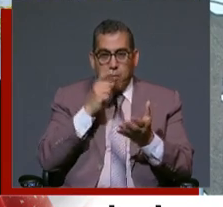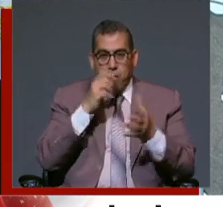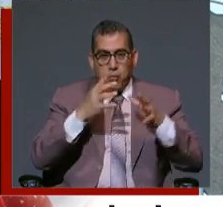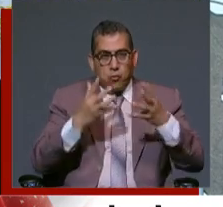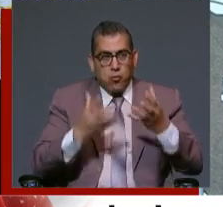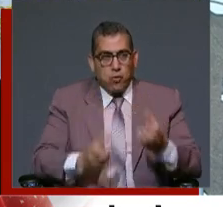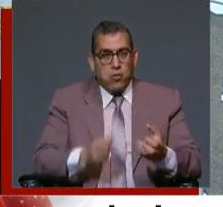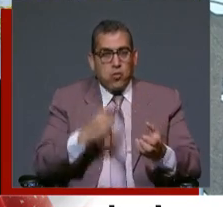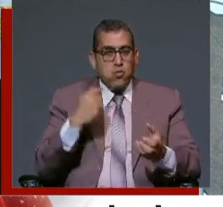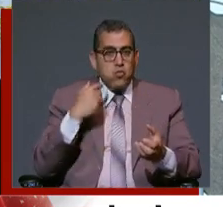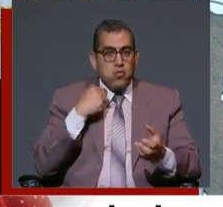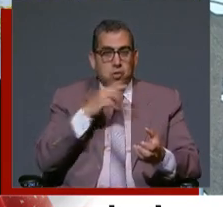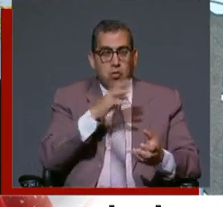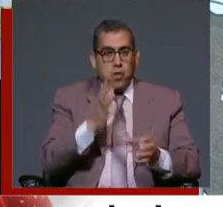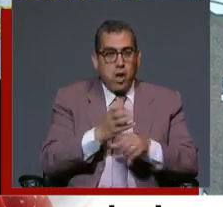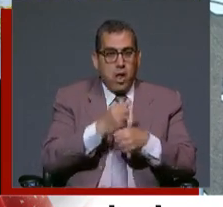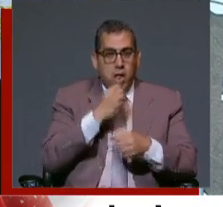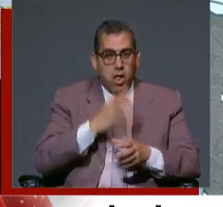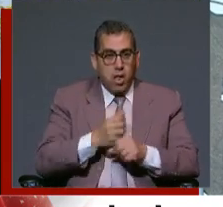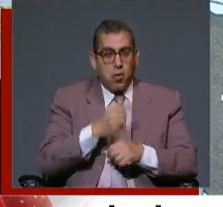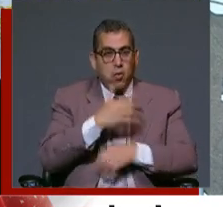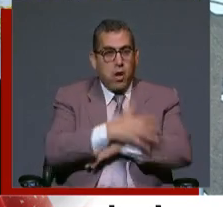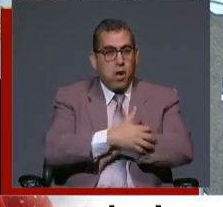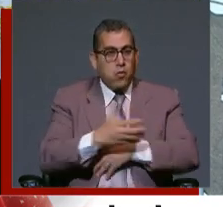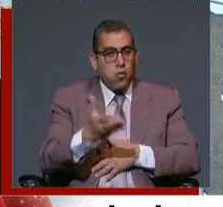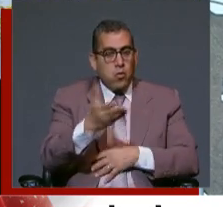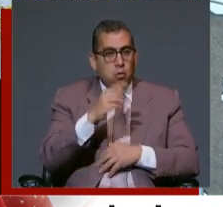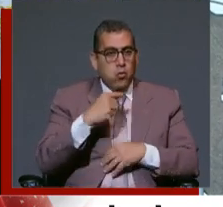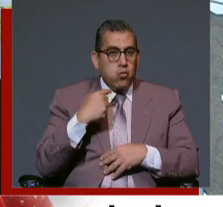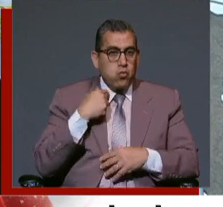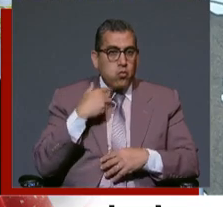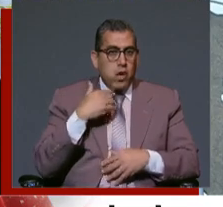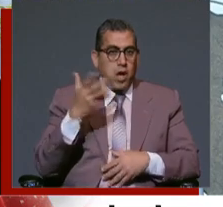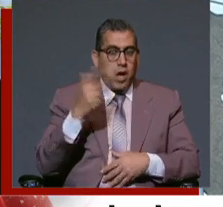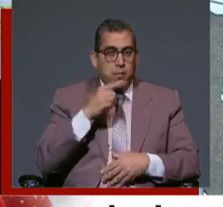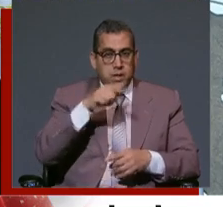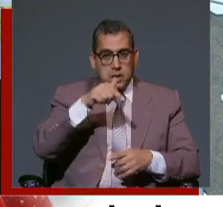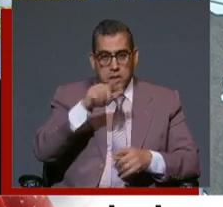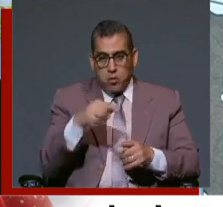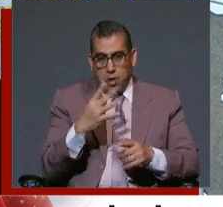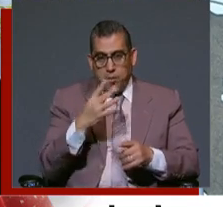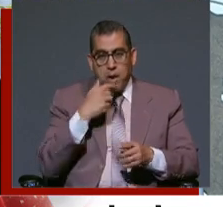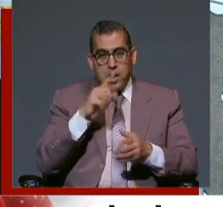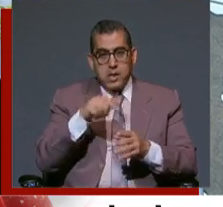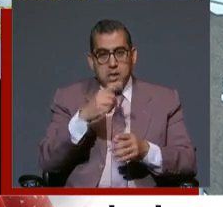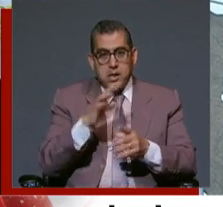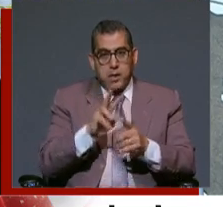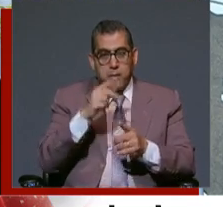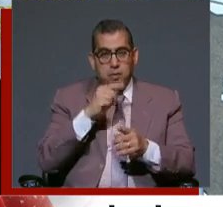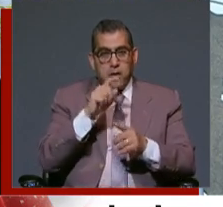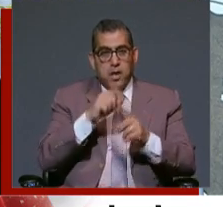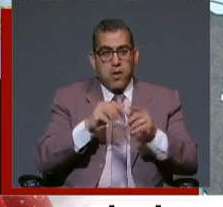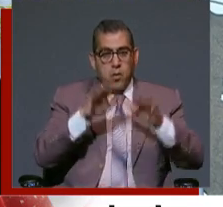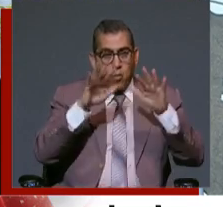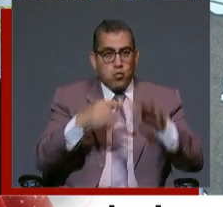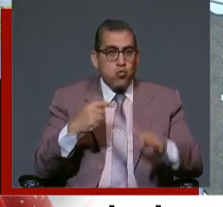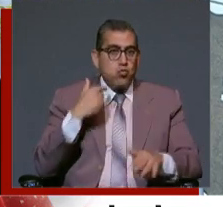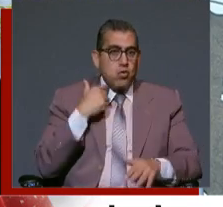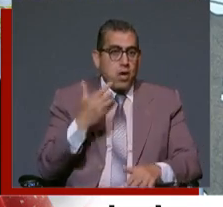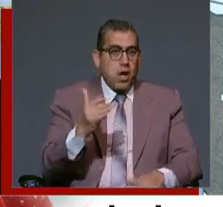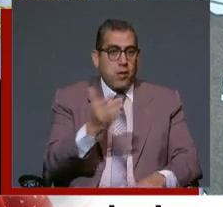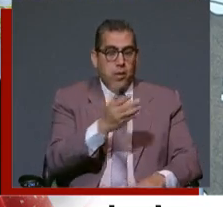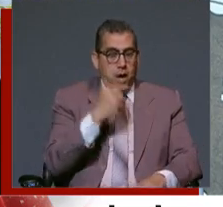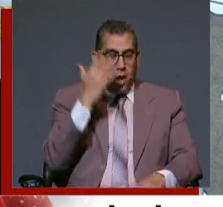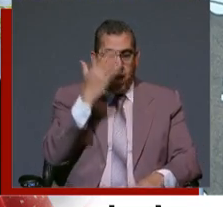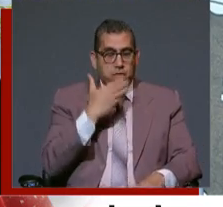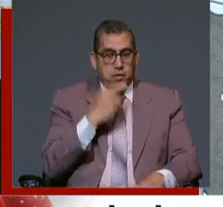التي أدت إلى خسائر في الإيرادات تقدر ما بين 0.4 و0.7% من إجمالي الناتج المحلي